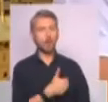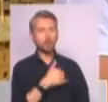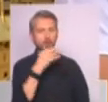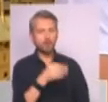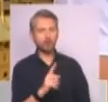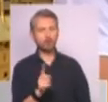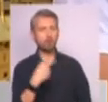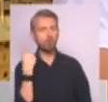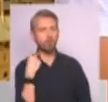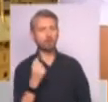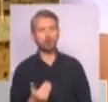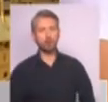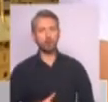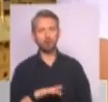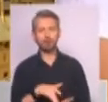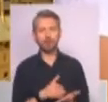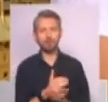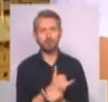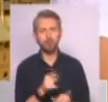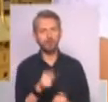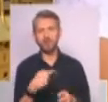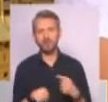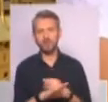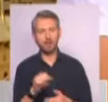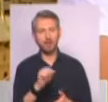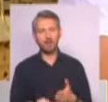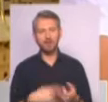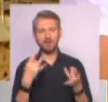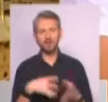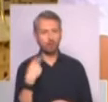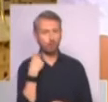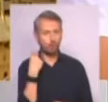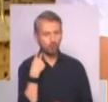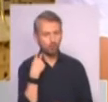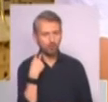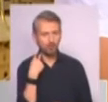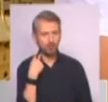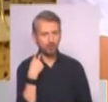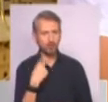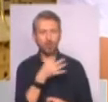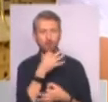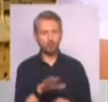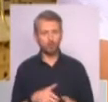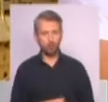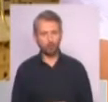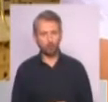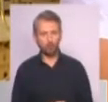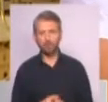що борг за житлово-комунальні послуги, він не відрізняється від звичайного боргу будь-якого.